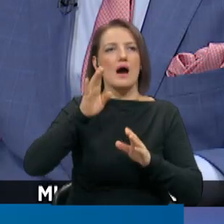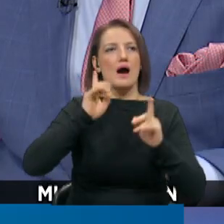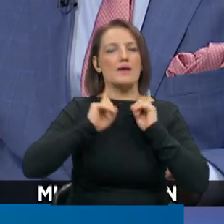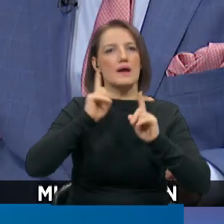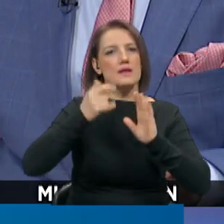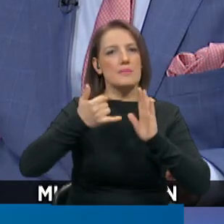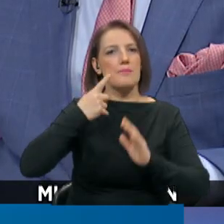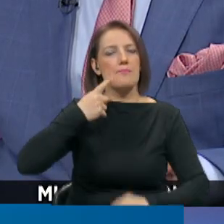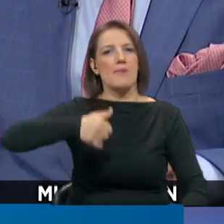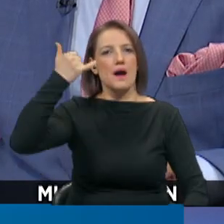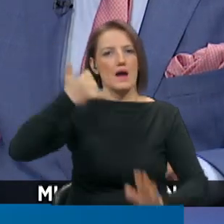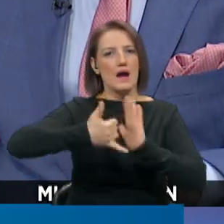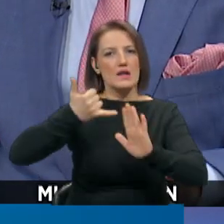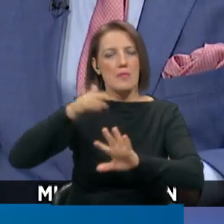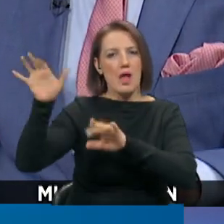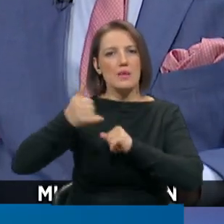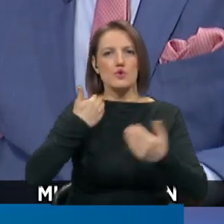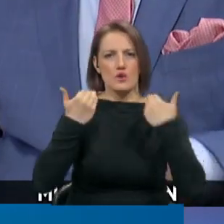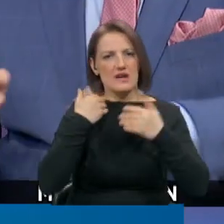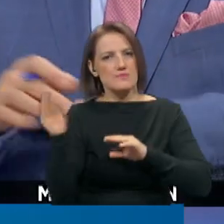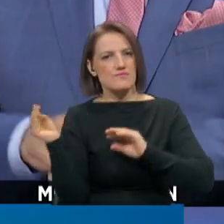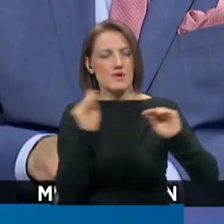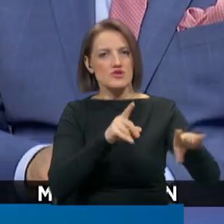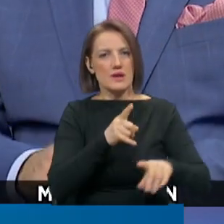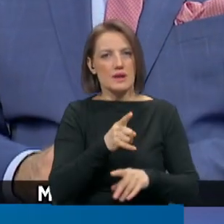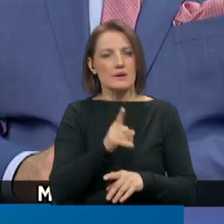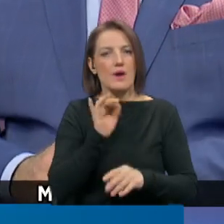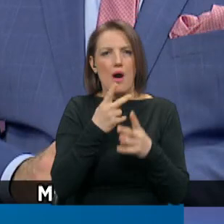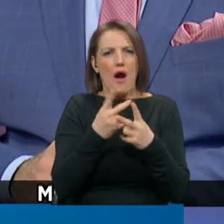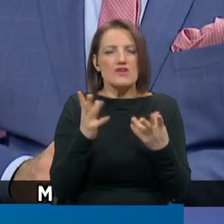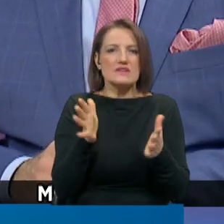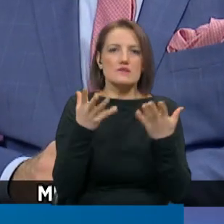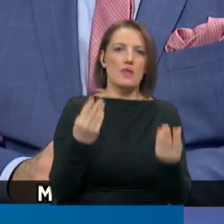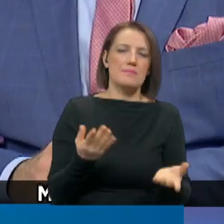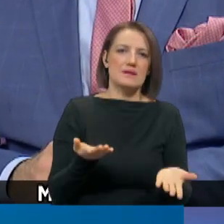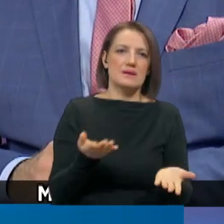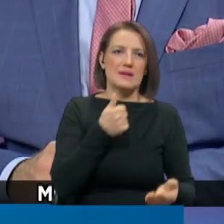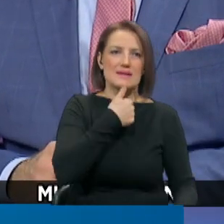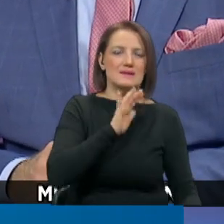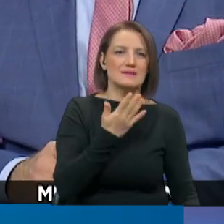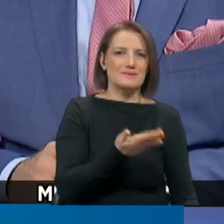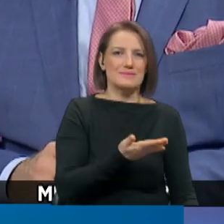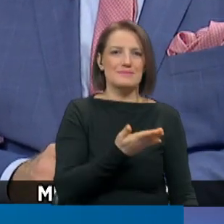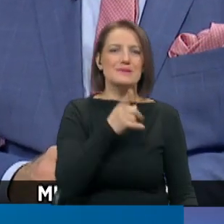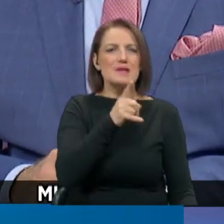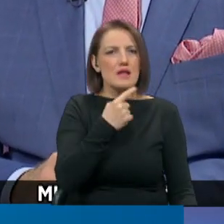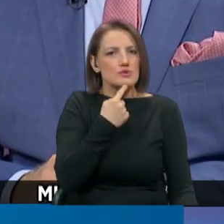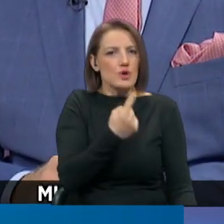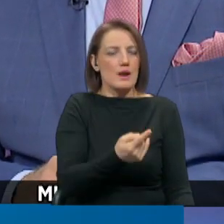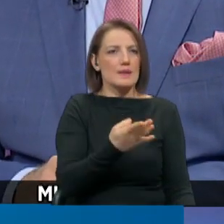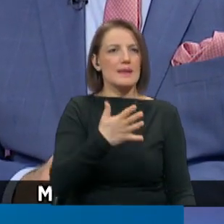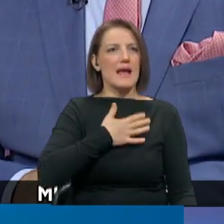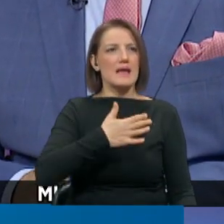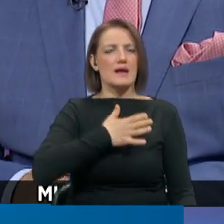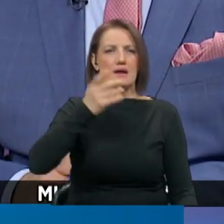Yozgat'a mı verecekler olan gibi bir şey yani daha senden daha açık nasıl olabilir ki yani Deniz Sen direkt söyledim